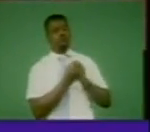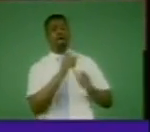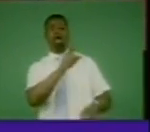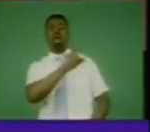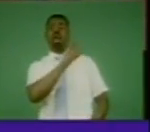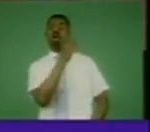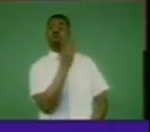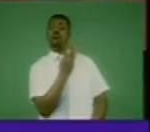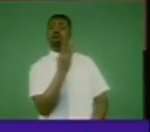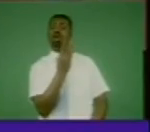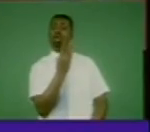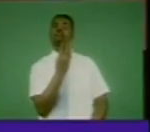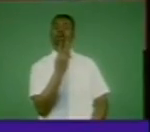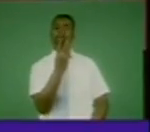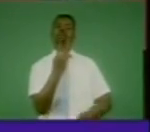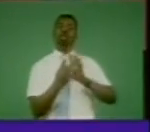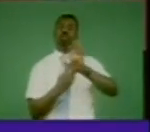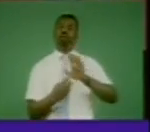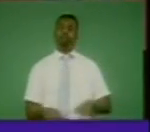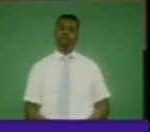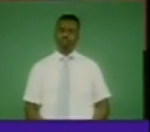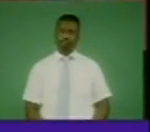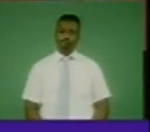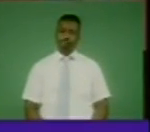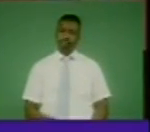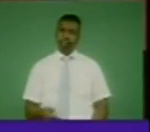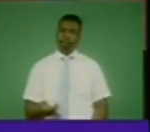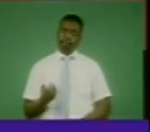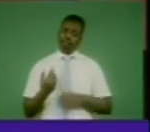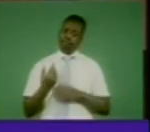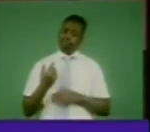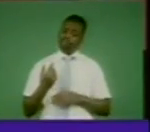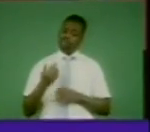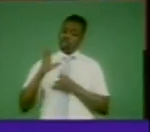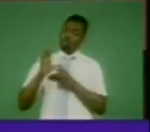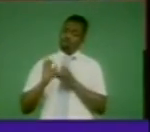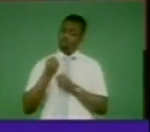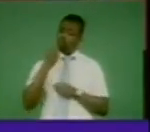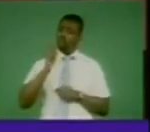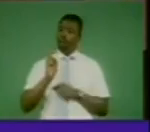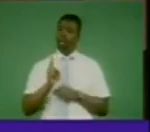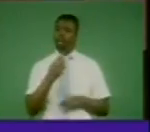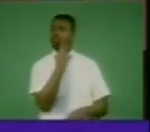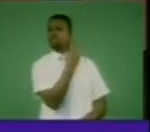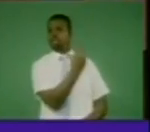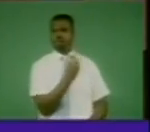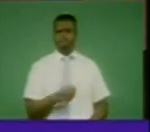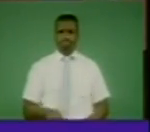Jumla ya kura za hapana ni kura moja kwenye ibara zote isipokuwa ibara ya